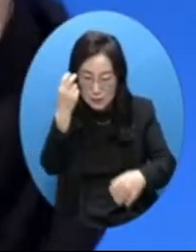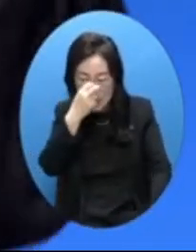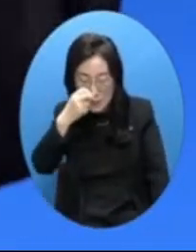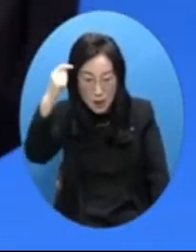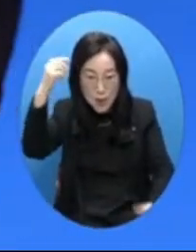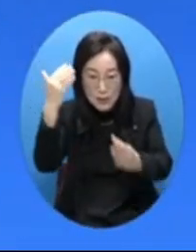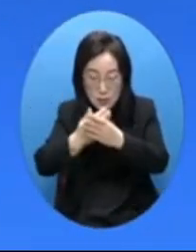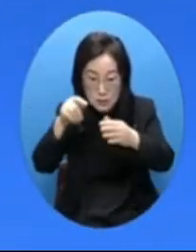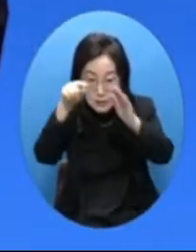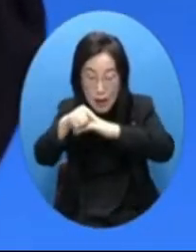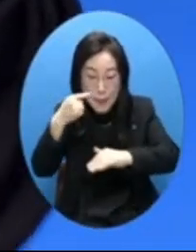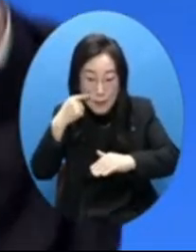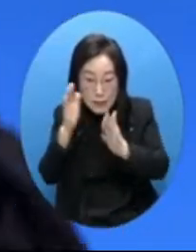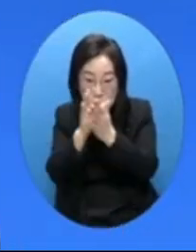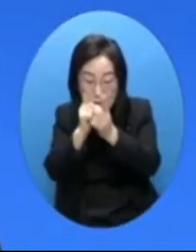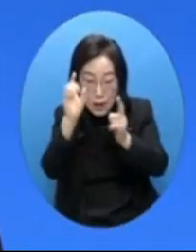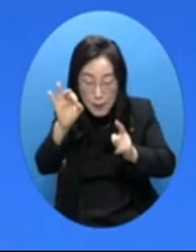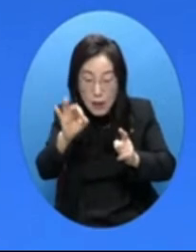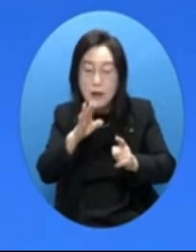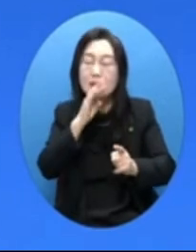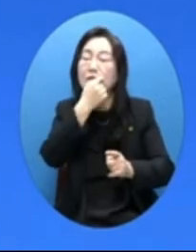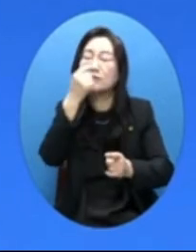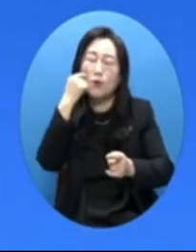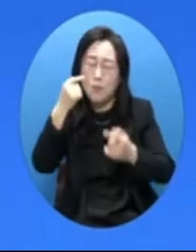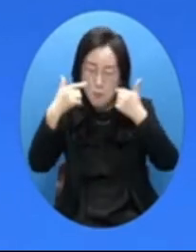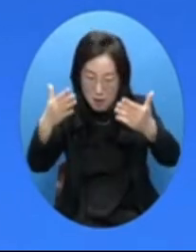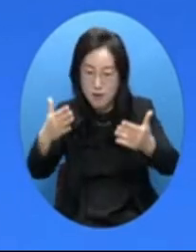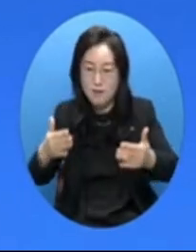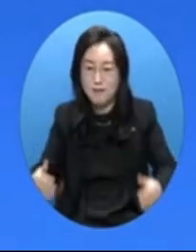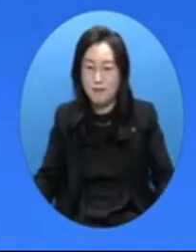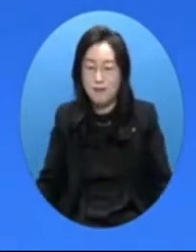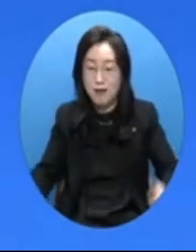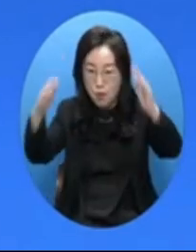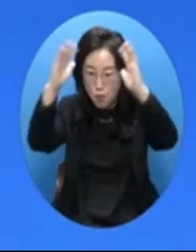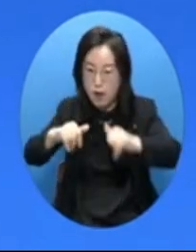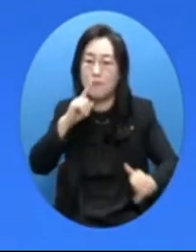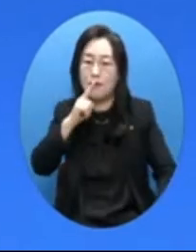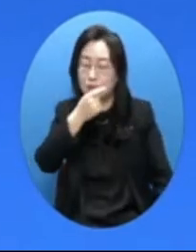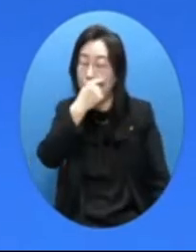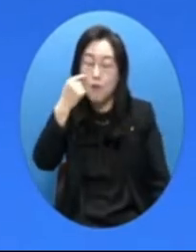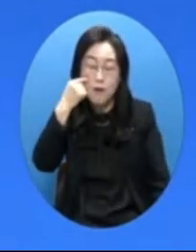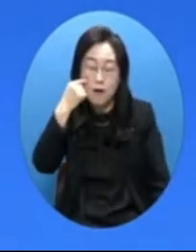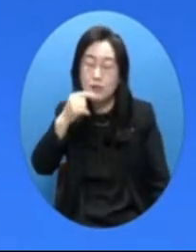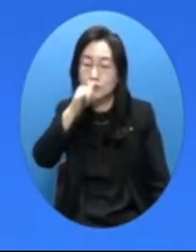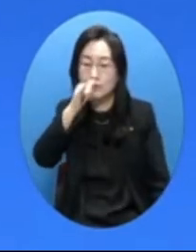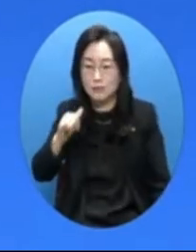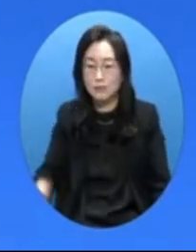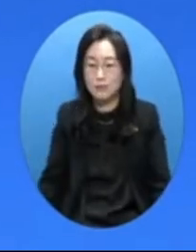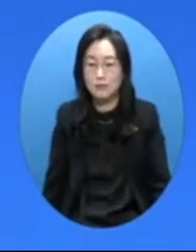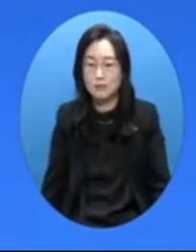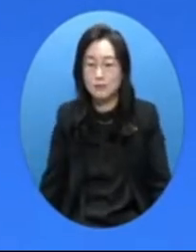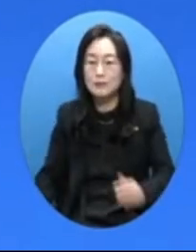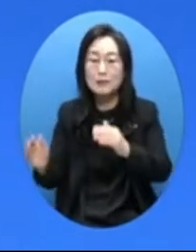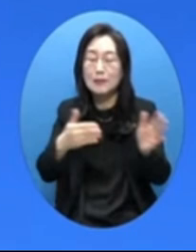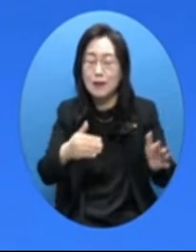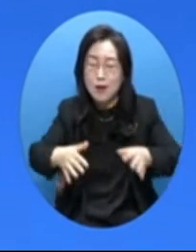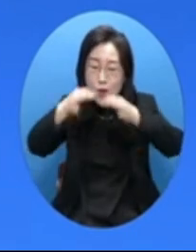지진이 일어나 가지고 성이 와르르 무너졌다 할렐루야 고고학적으로 증명된 상황입니다 하여간